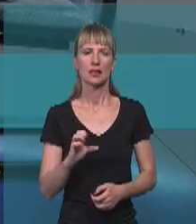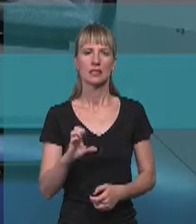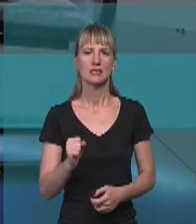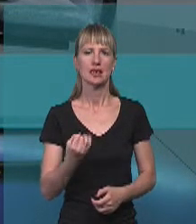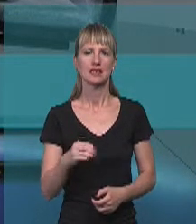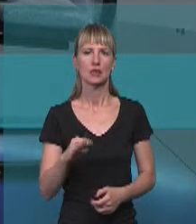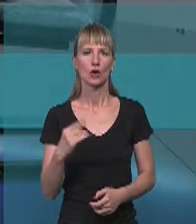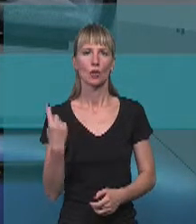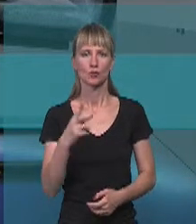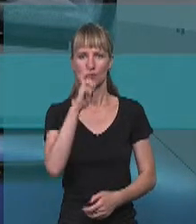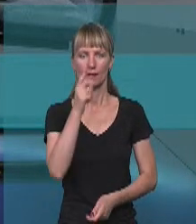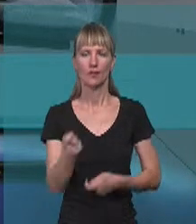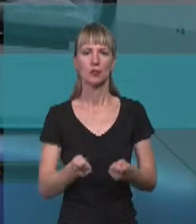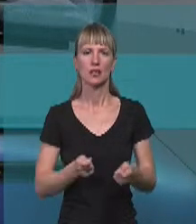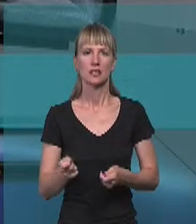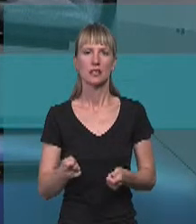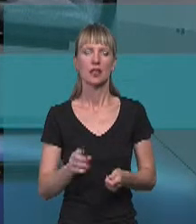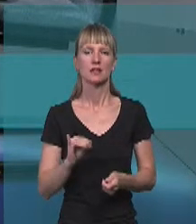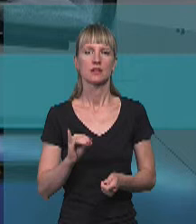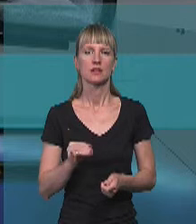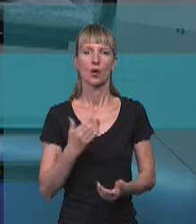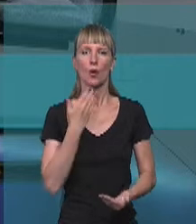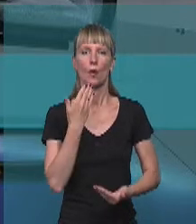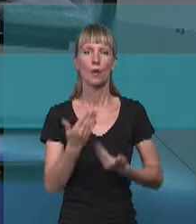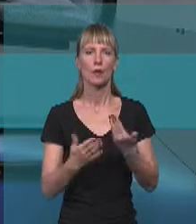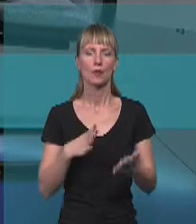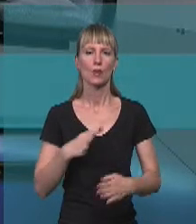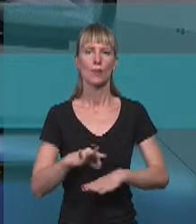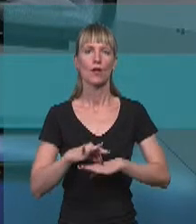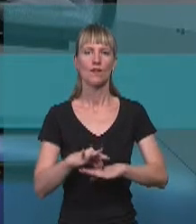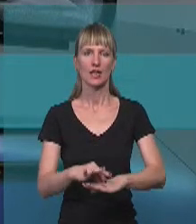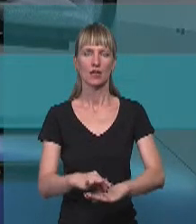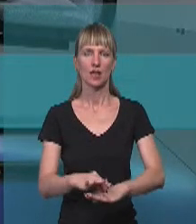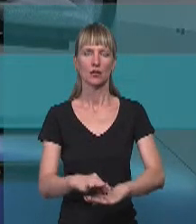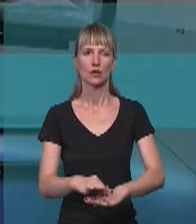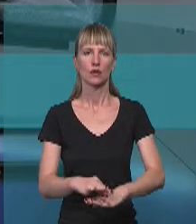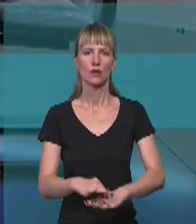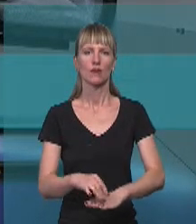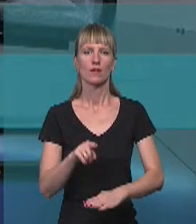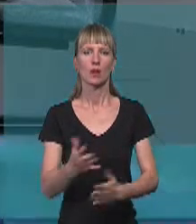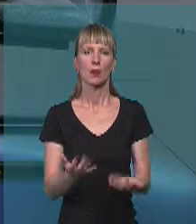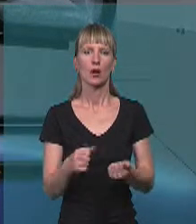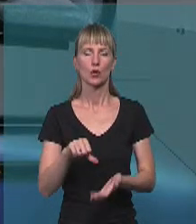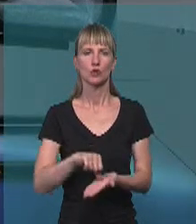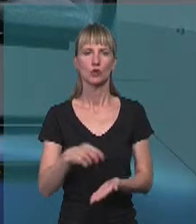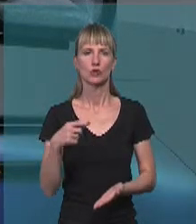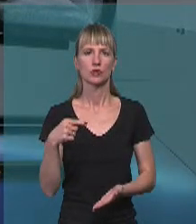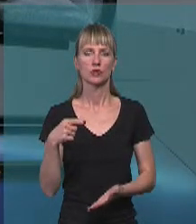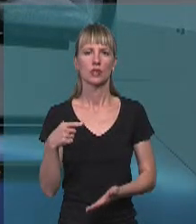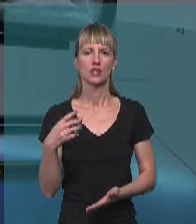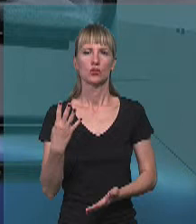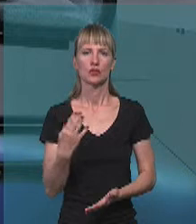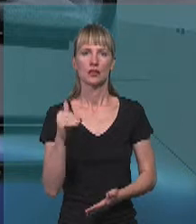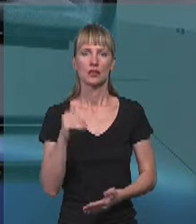сайті обласної державної адміністрації. І от опитування було проведено, в ньому брали участь